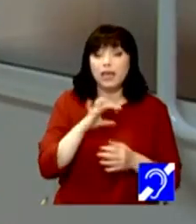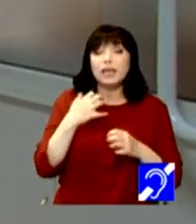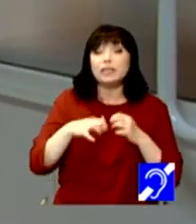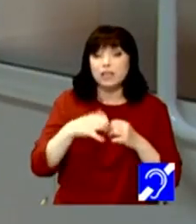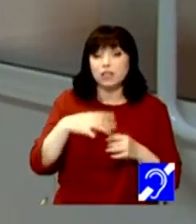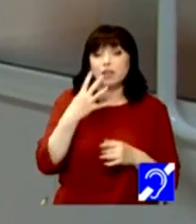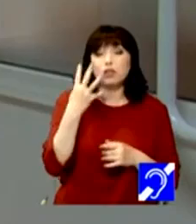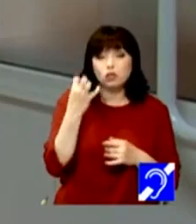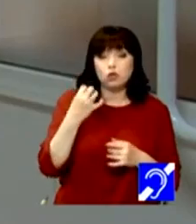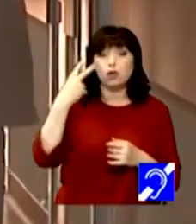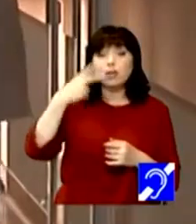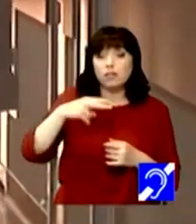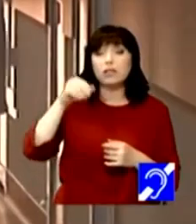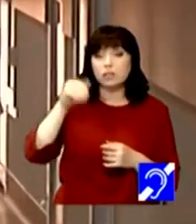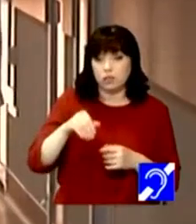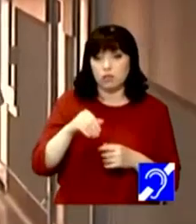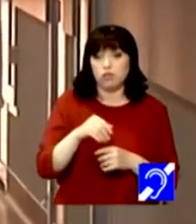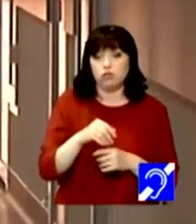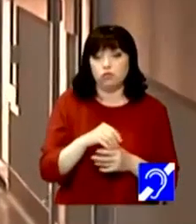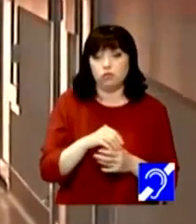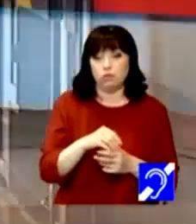de 420.000 de decese.